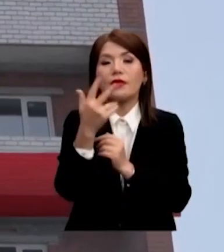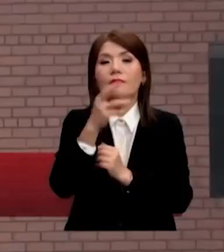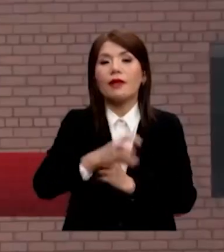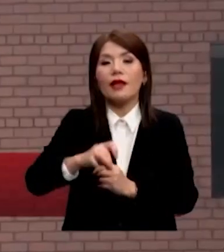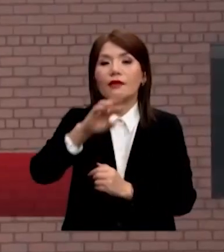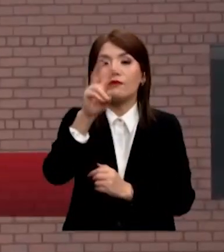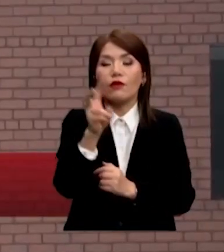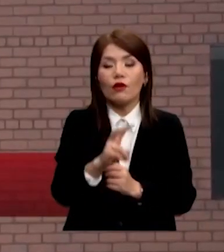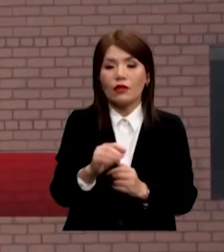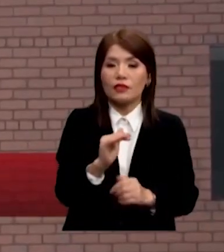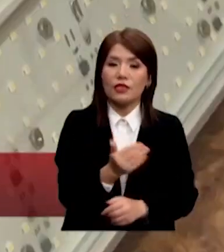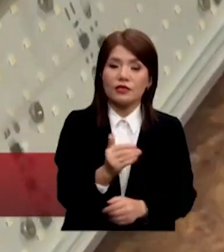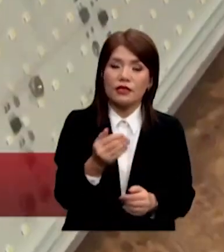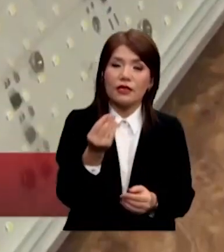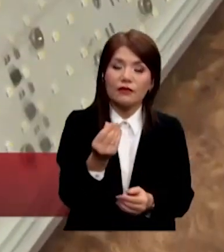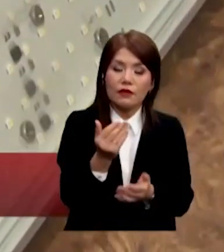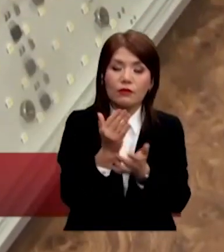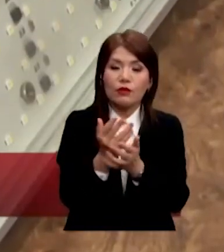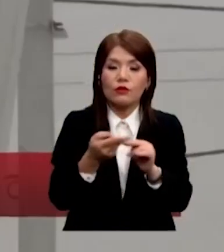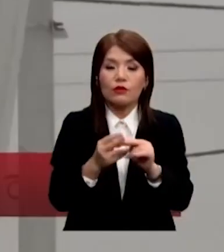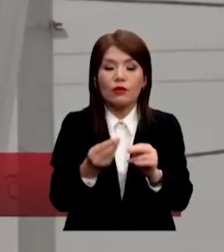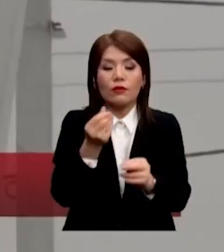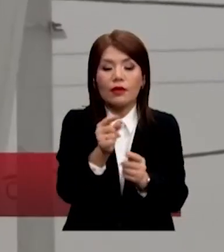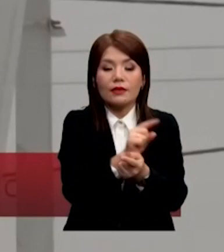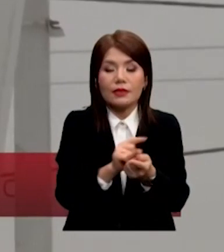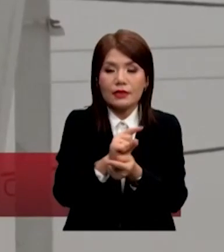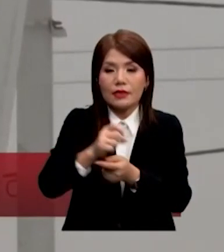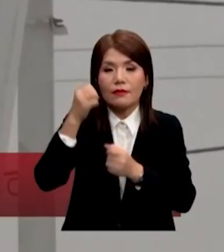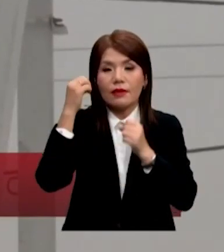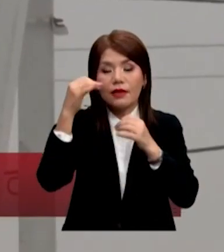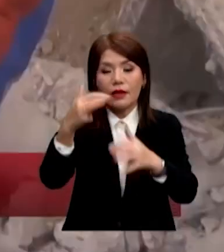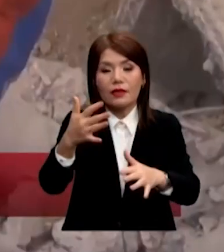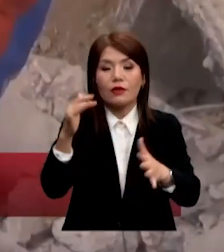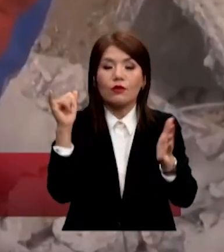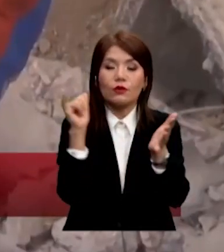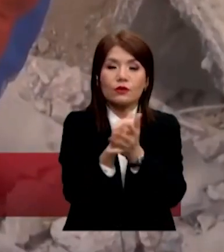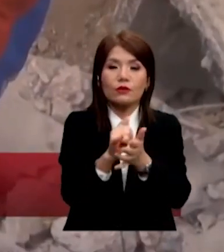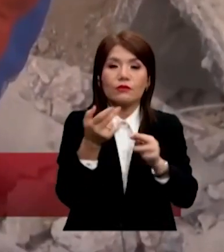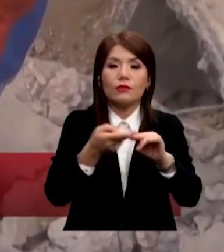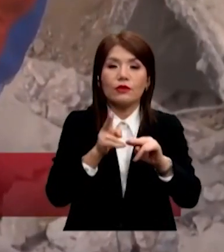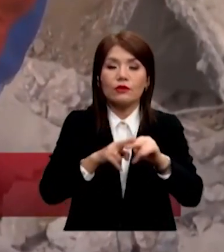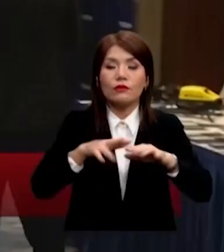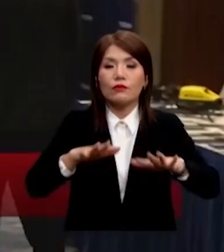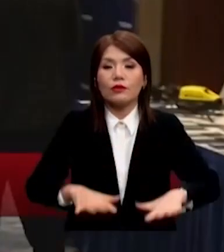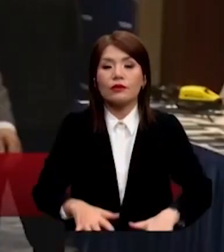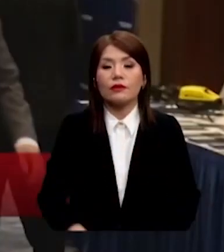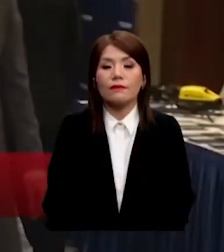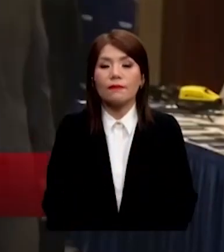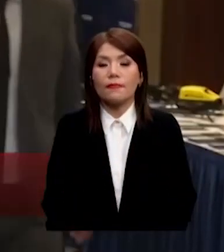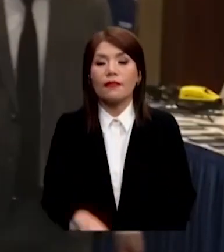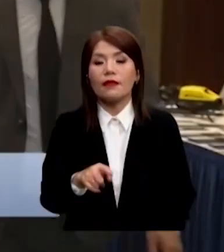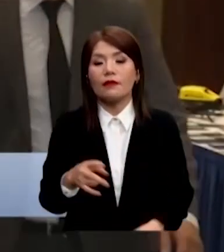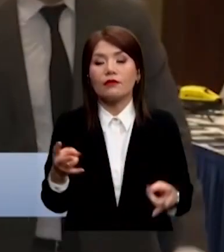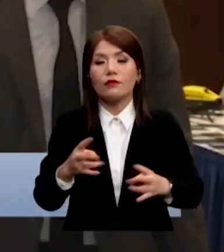миллиарда долларов частных инвестиций. Эти средства пойдут на замену освещения, установку автоматизированных тепловых пунктов. Для этого